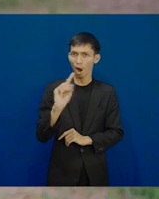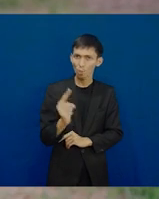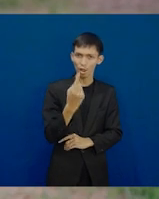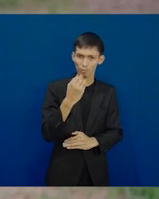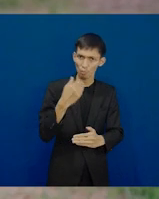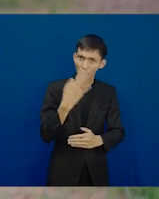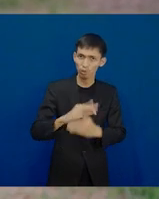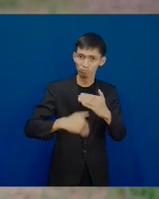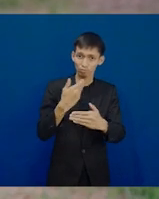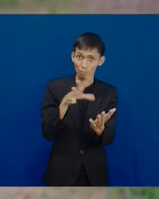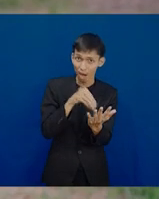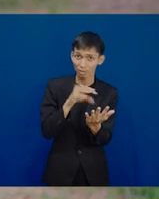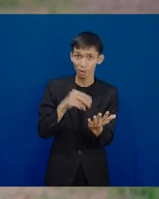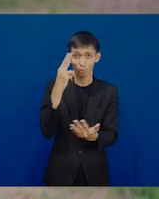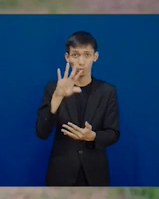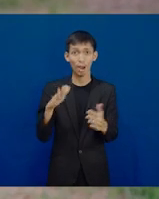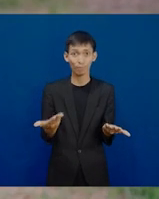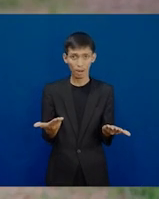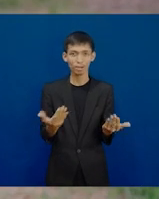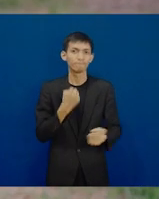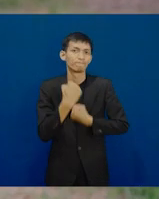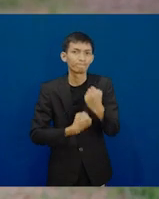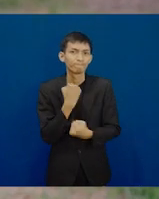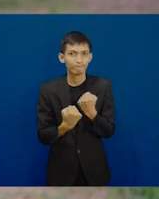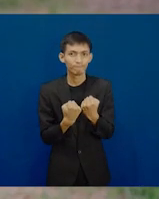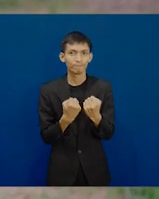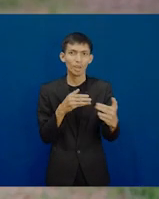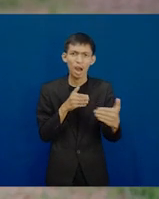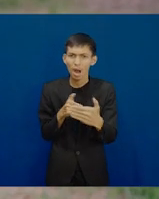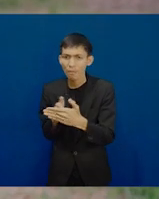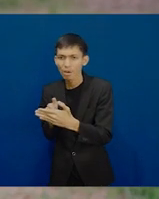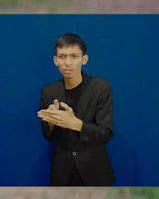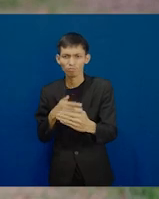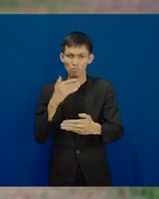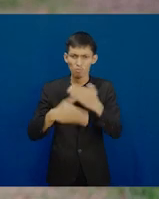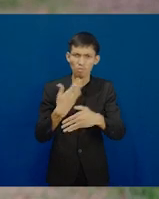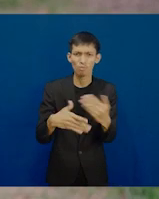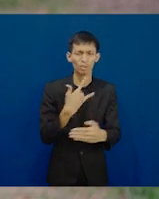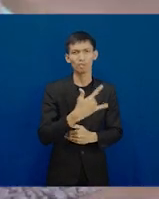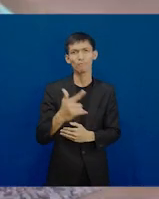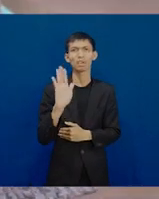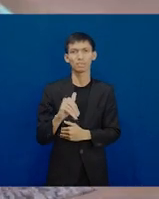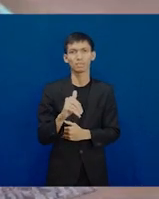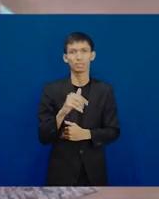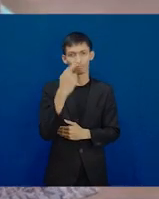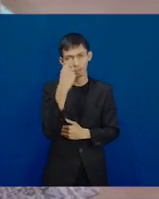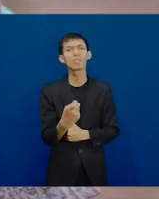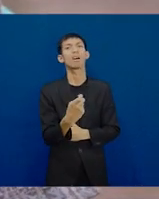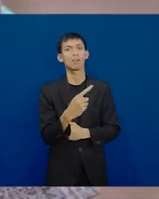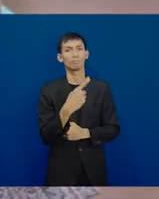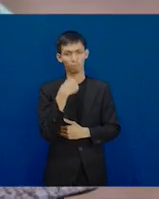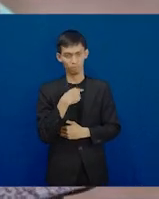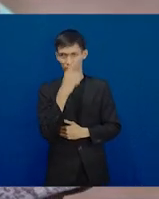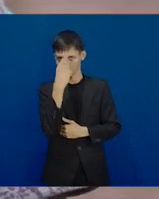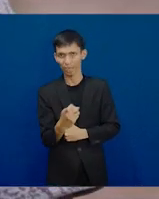k mau belajar sesuatu kita harus melalui yang namanya kesalahan dan di situ beta percaya